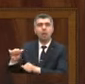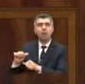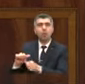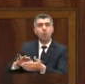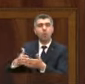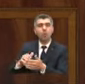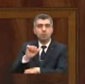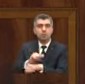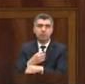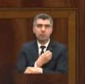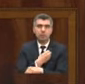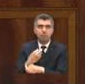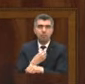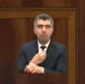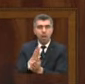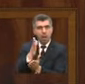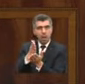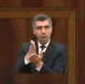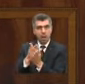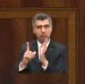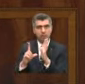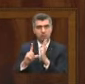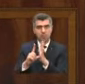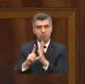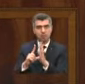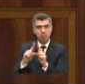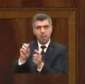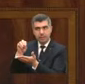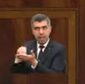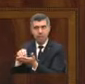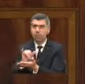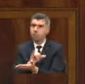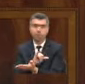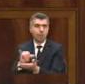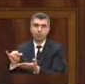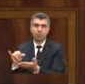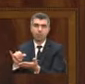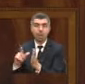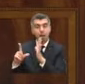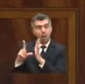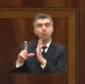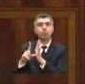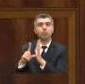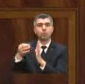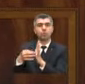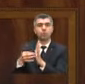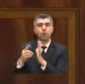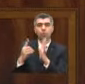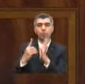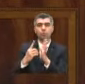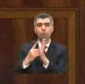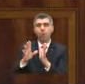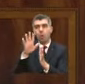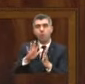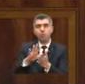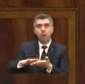الحماية الاجتماعية من حق يأخذ شكل إحسان وصدقة إلى حق مؤسس